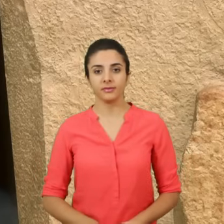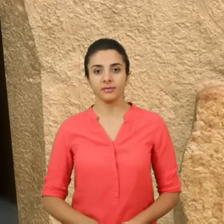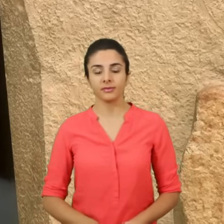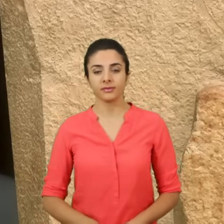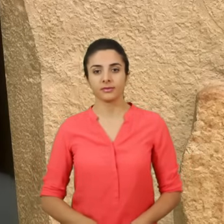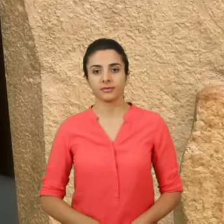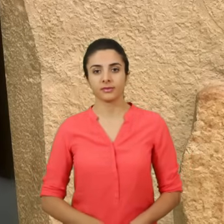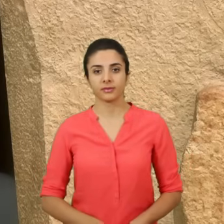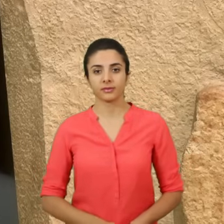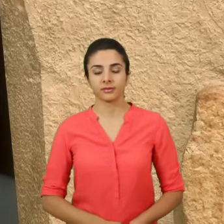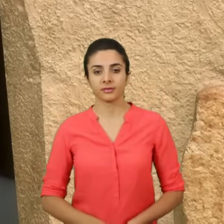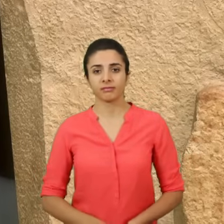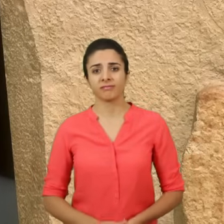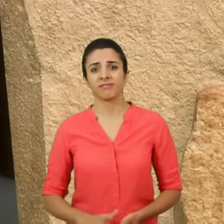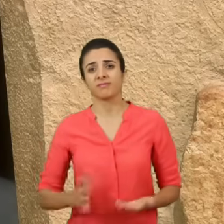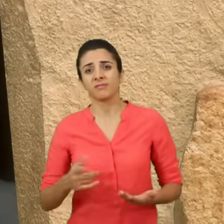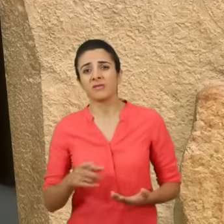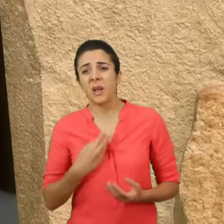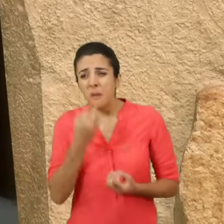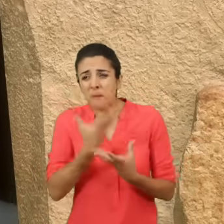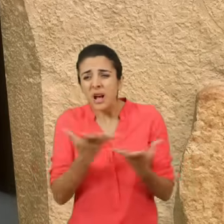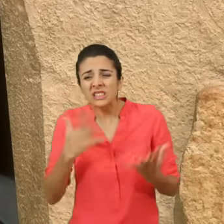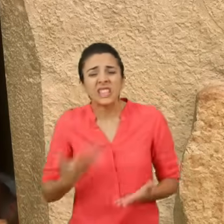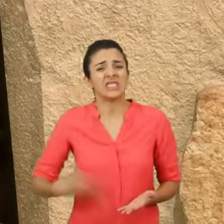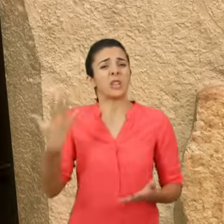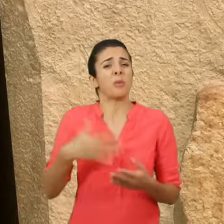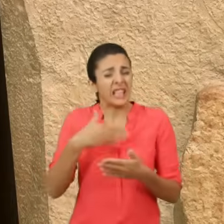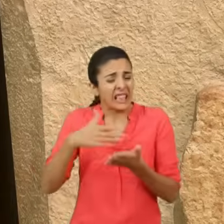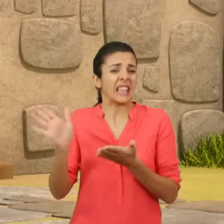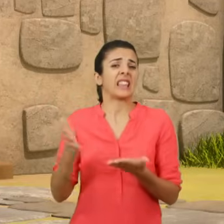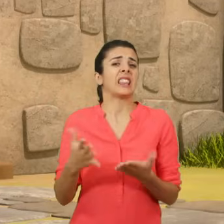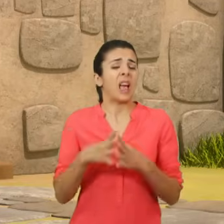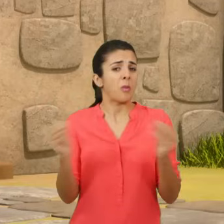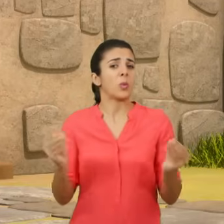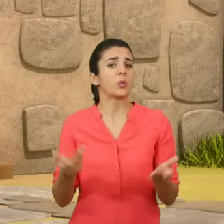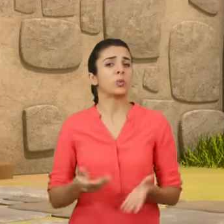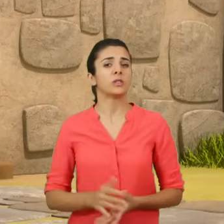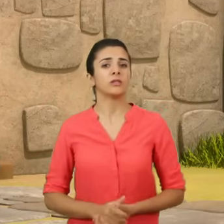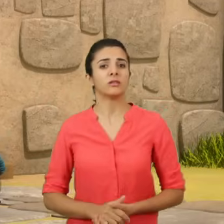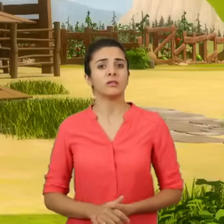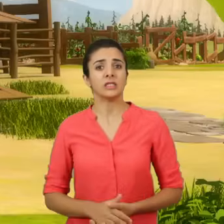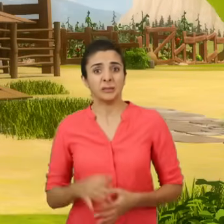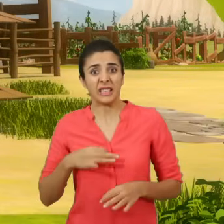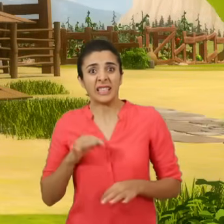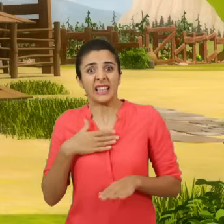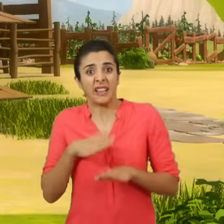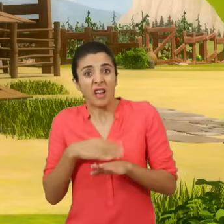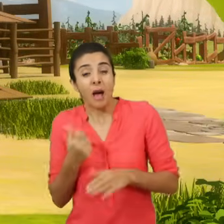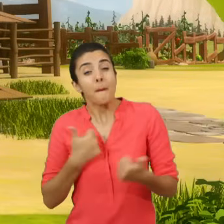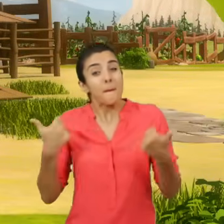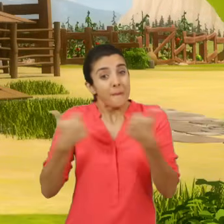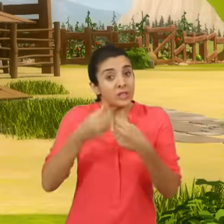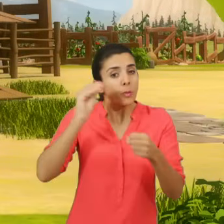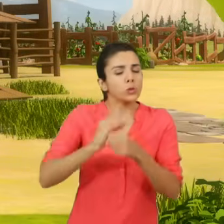Kapıdan sokağa çıkıyor. Keşke şu bahçemiz olmasaydı. Ayak uçlarında yürüyor. Arkadan kaçarım ben de. Maç bitince yardım